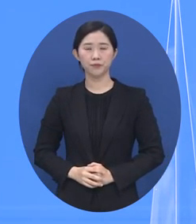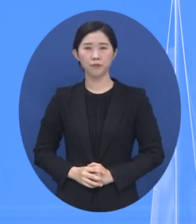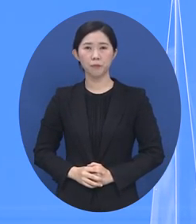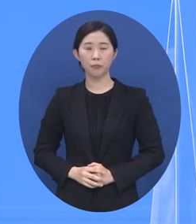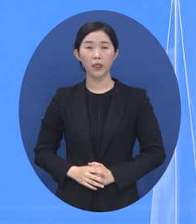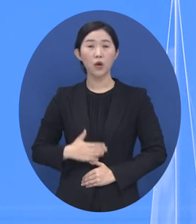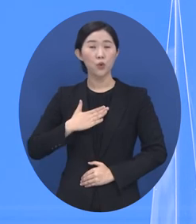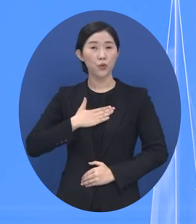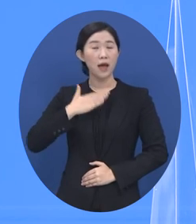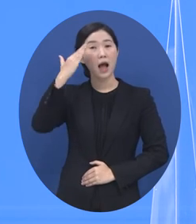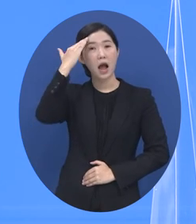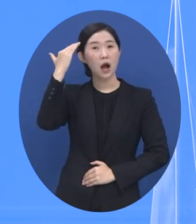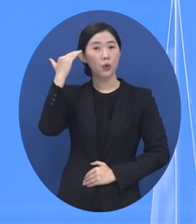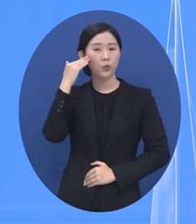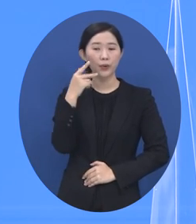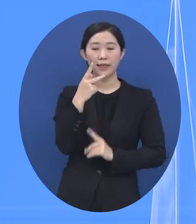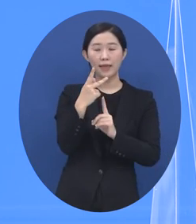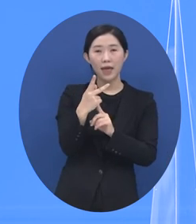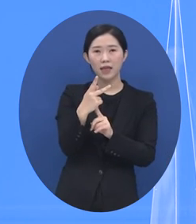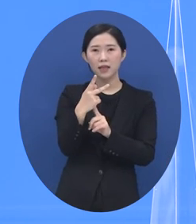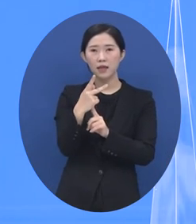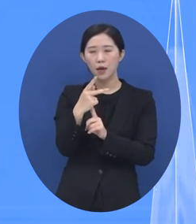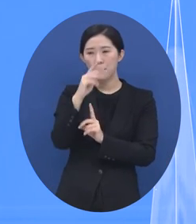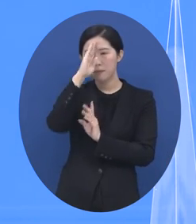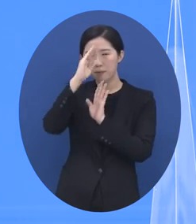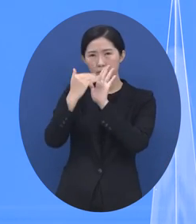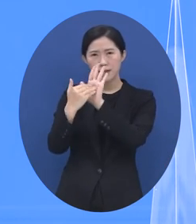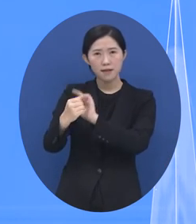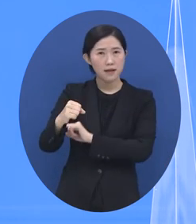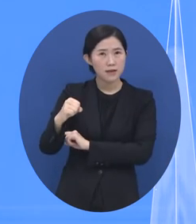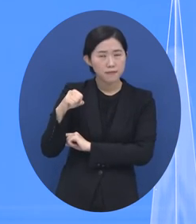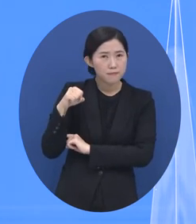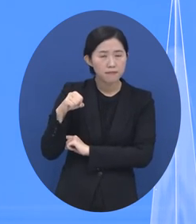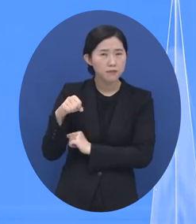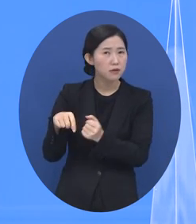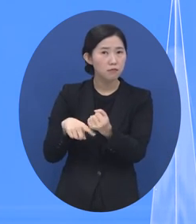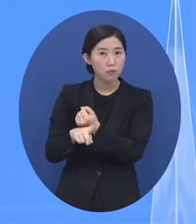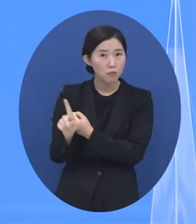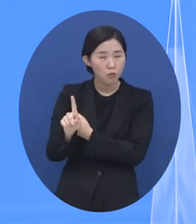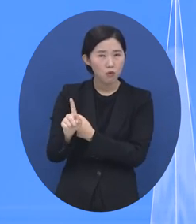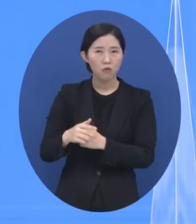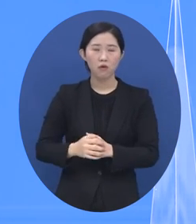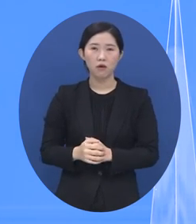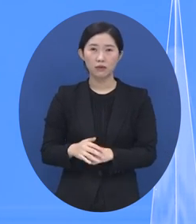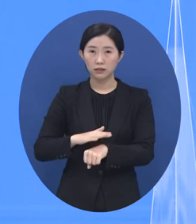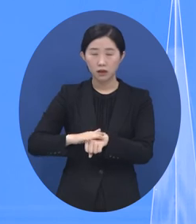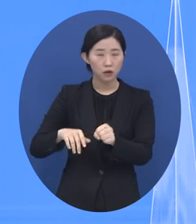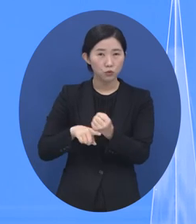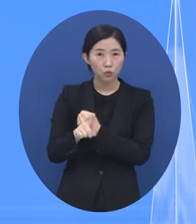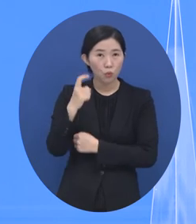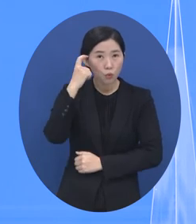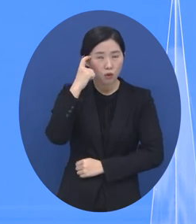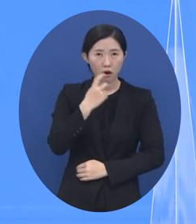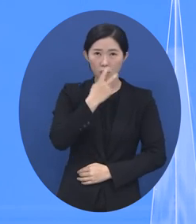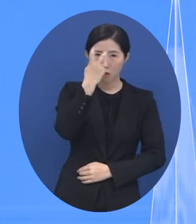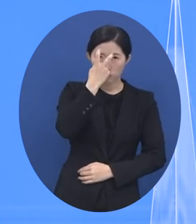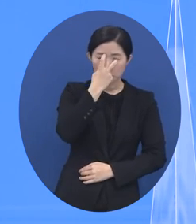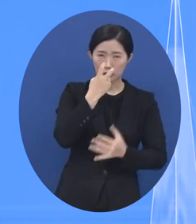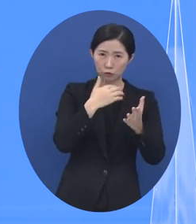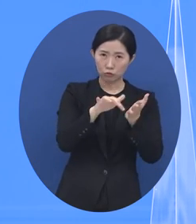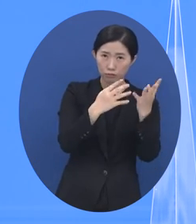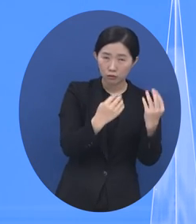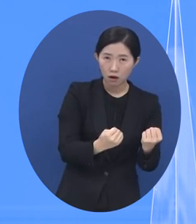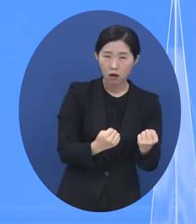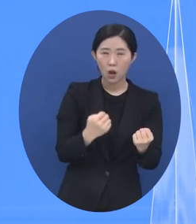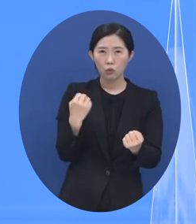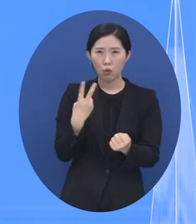자랑스러운 K방역의 본질은 무엇이었을까요? 많은 검사, 철저한 추적 조사, 빈틈없는 격리